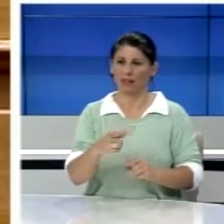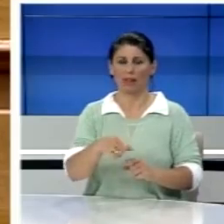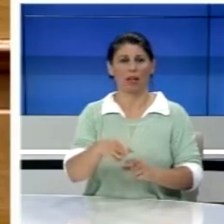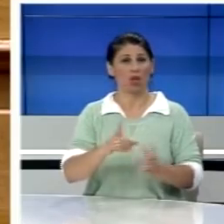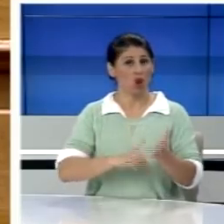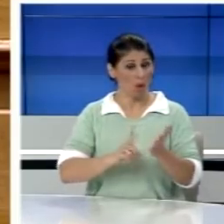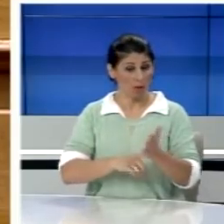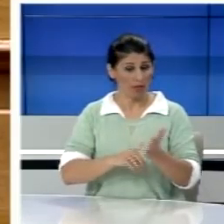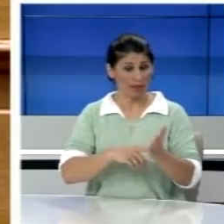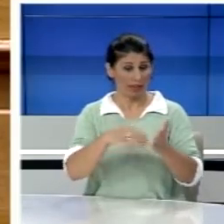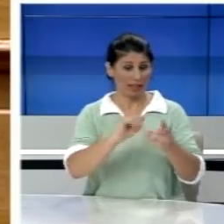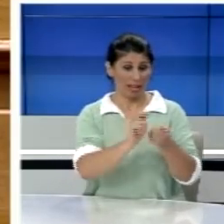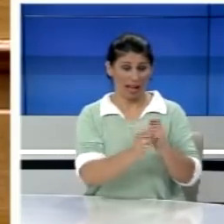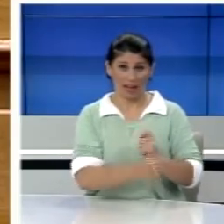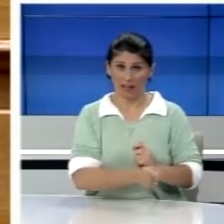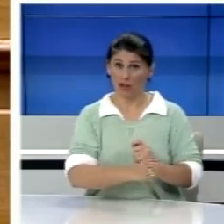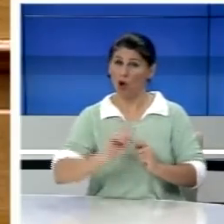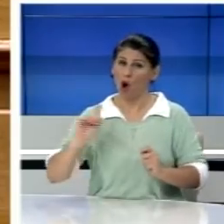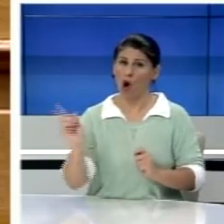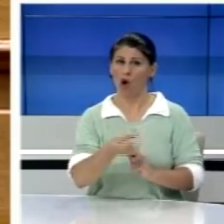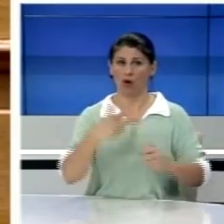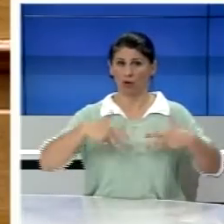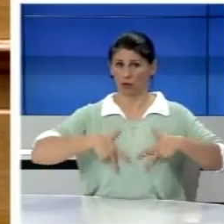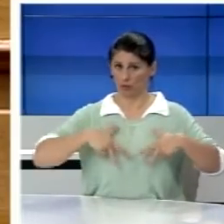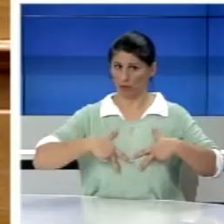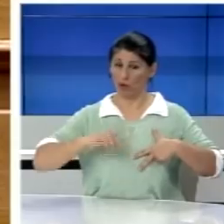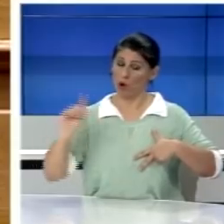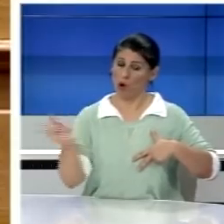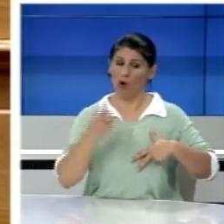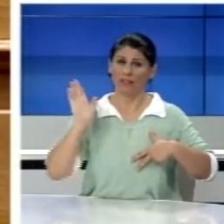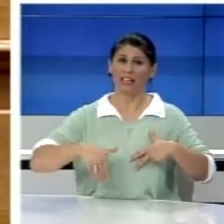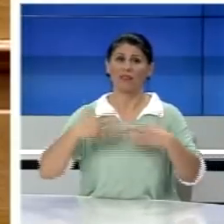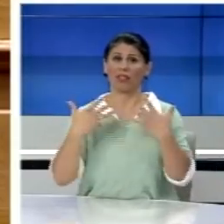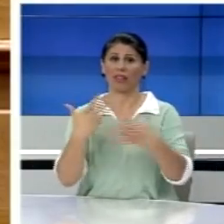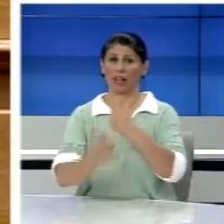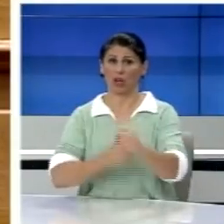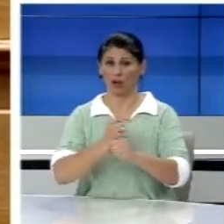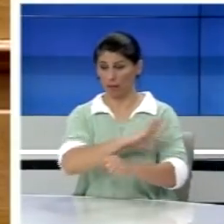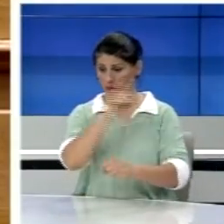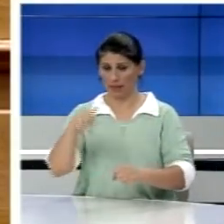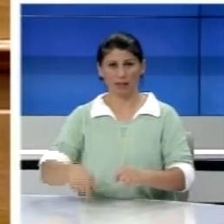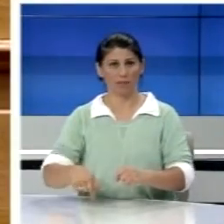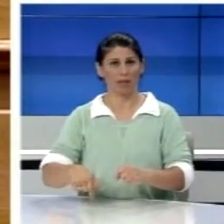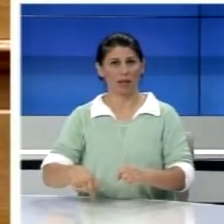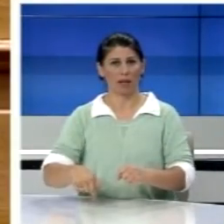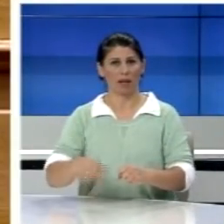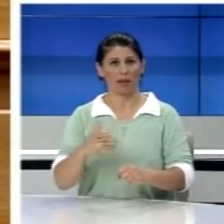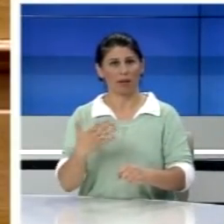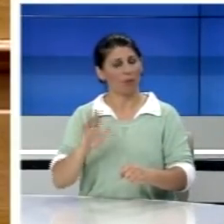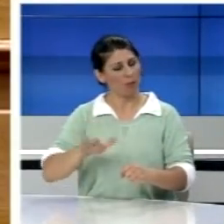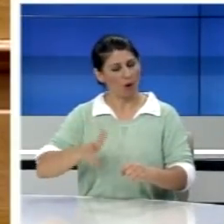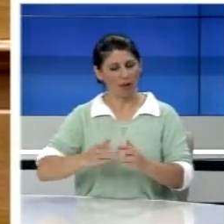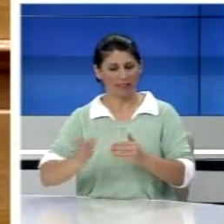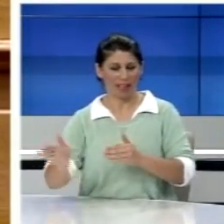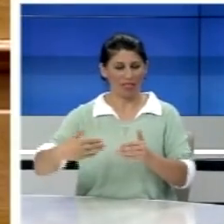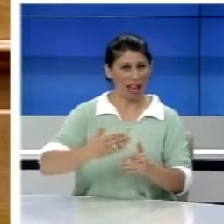νομοθετικές παρεμβάσεις όλων, μην πω τα ονόματά τους, των υπουργών όλης της τελευταίας δεκαετίας μέχρι σήμερα, μπορεί να είναι